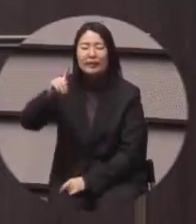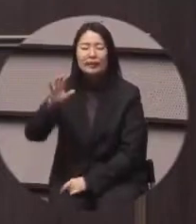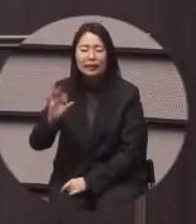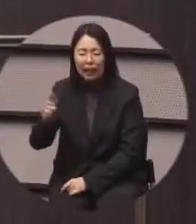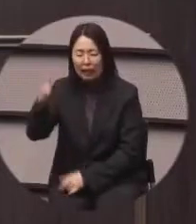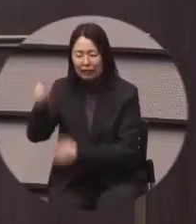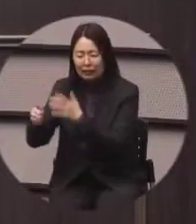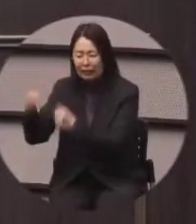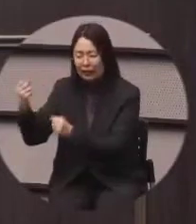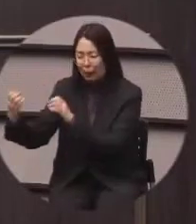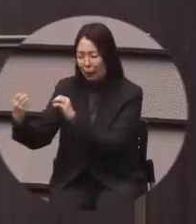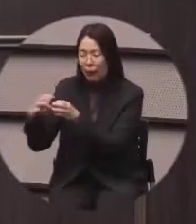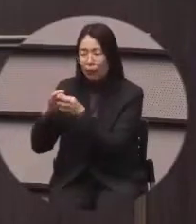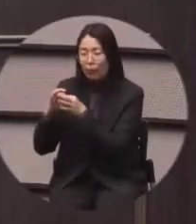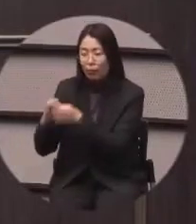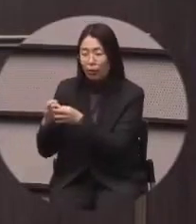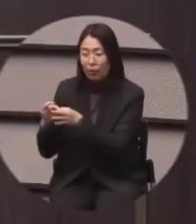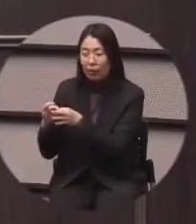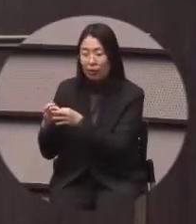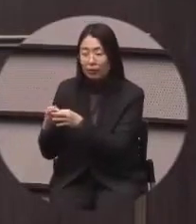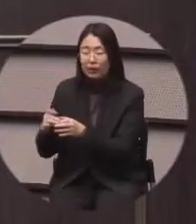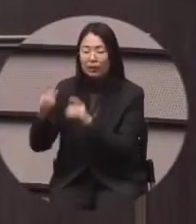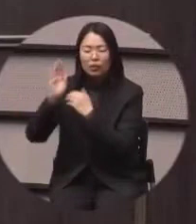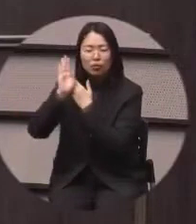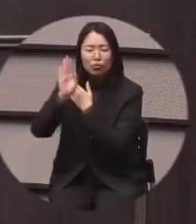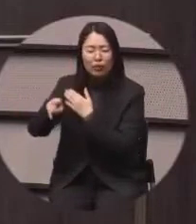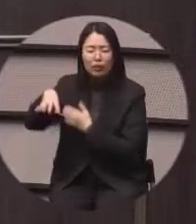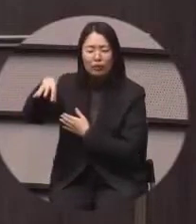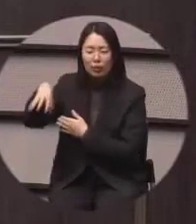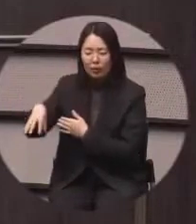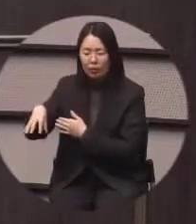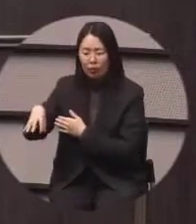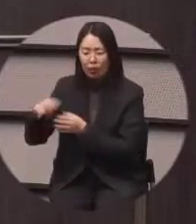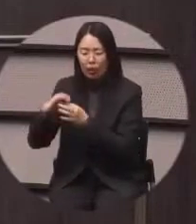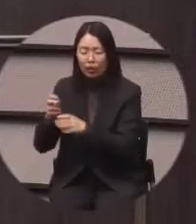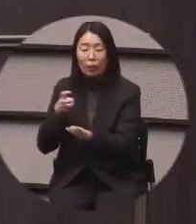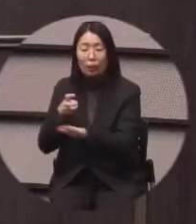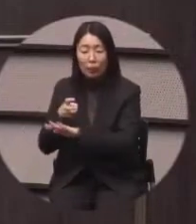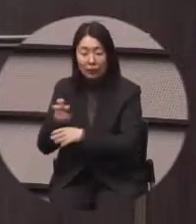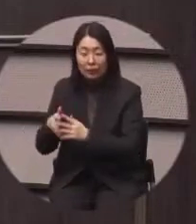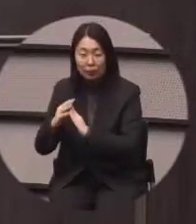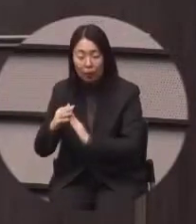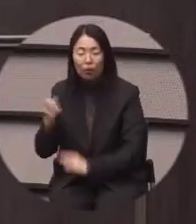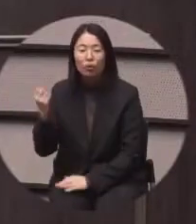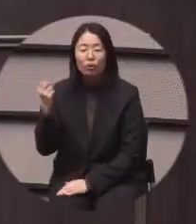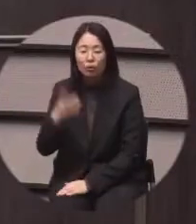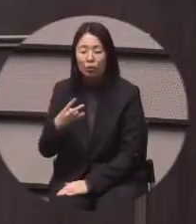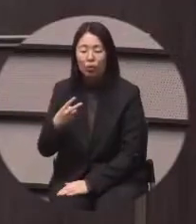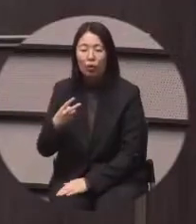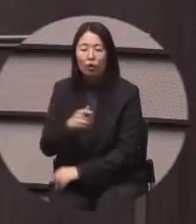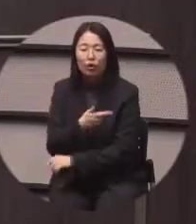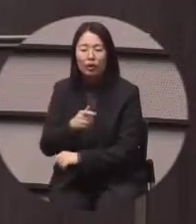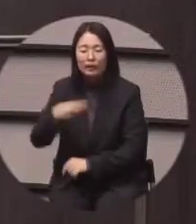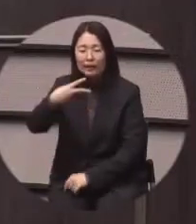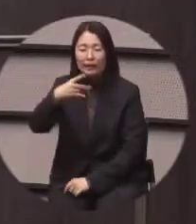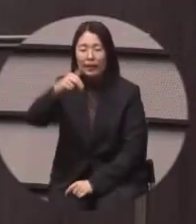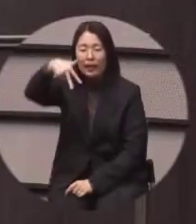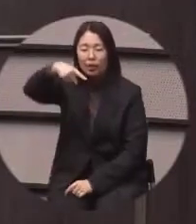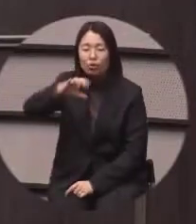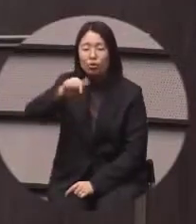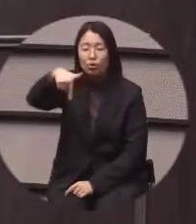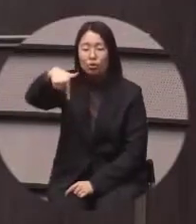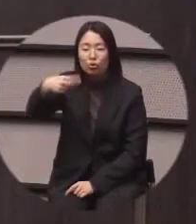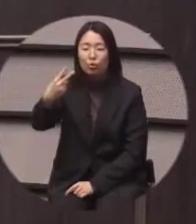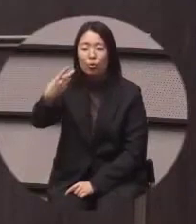바탕으로 향후 본 지역과 관련된 버스 노선 등 대중교통 체계 수립 시 복지 차원에서 접근해 주시기